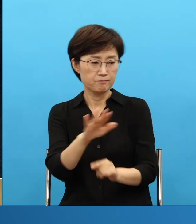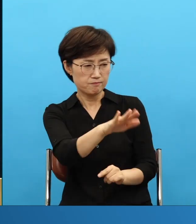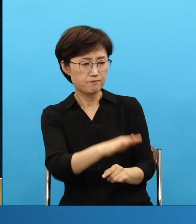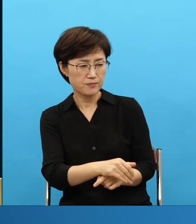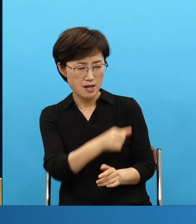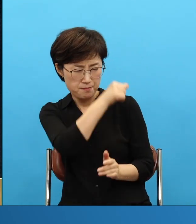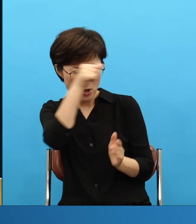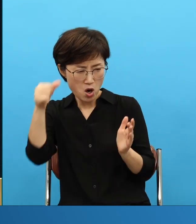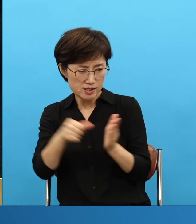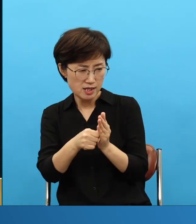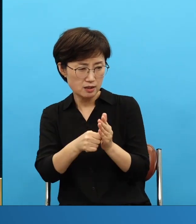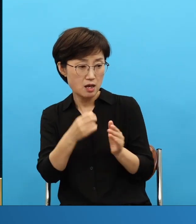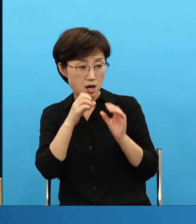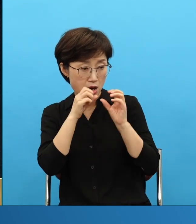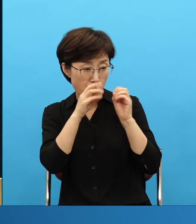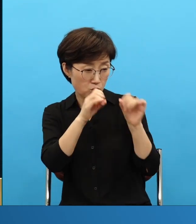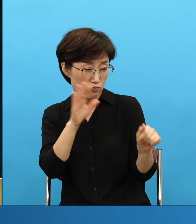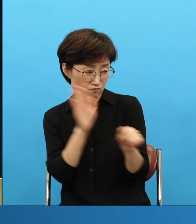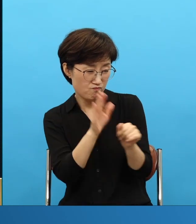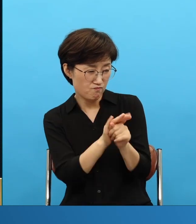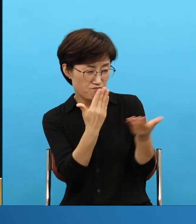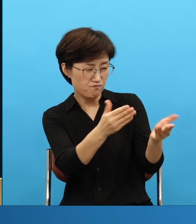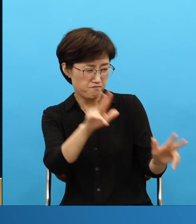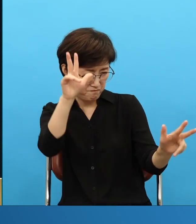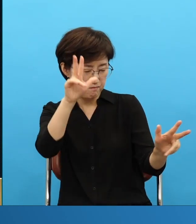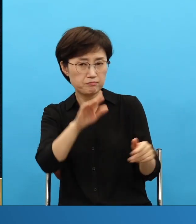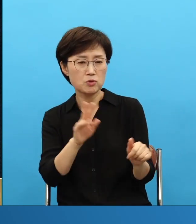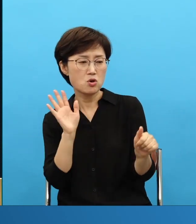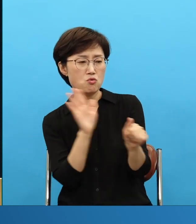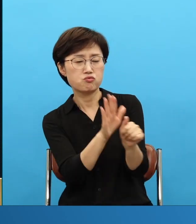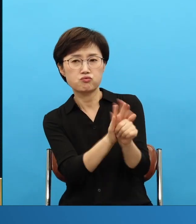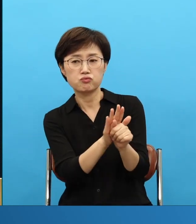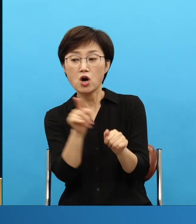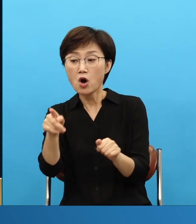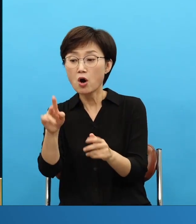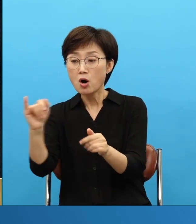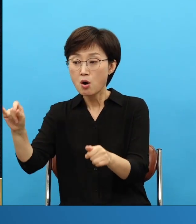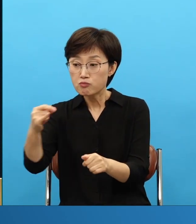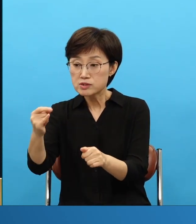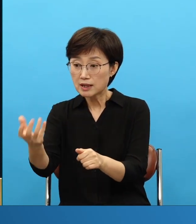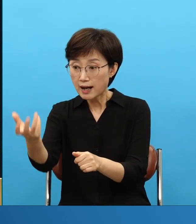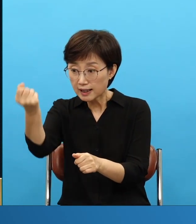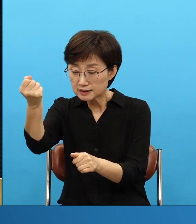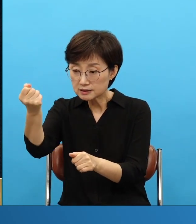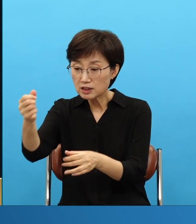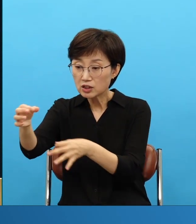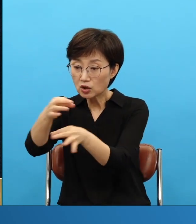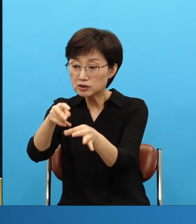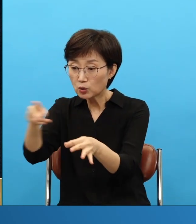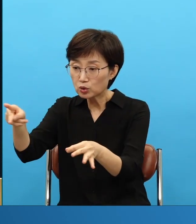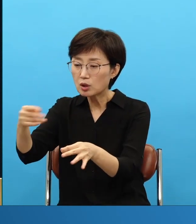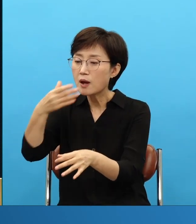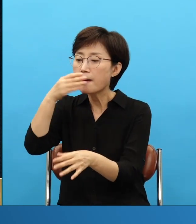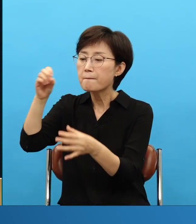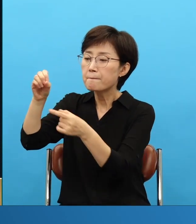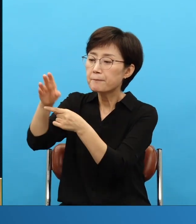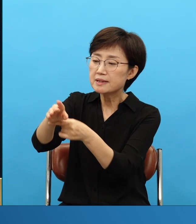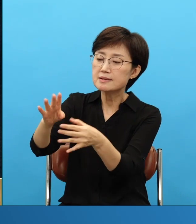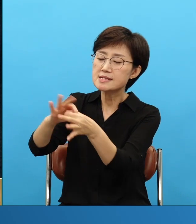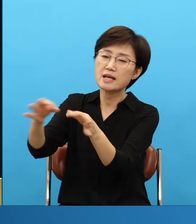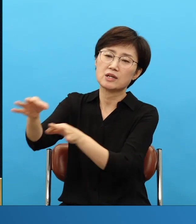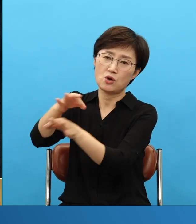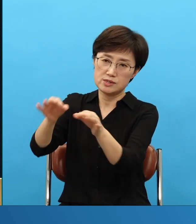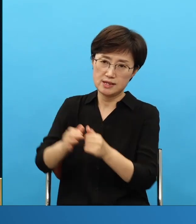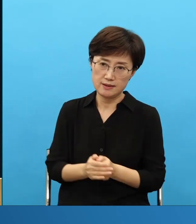they confessed and professed, all our lives we will support your missions 이게 빛의 activities. 경제라고 하죠. That's the economy of light. 빌립보 교회에서